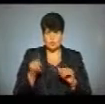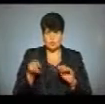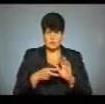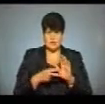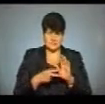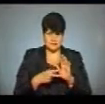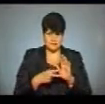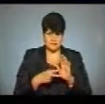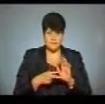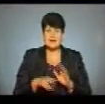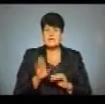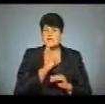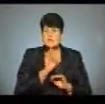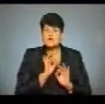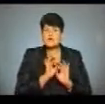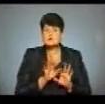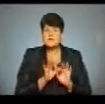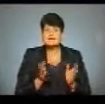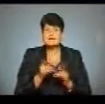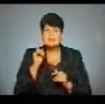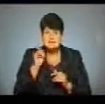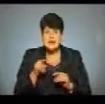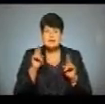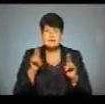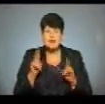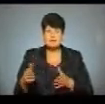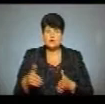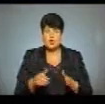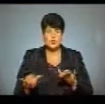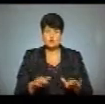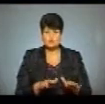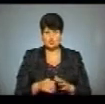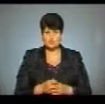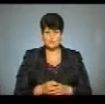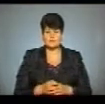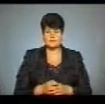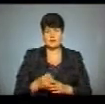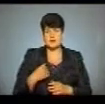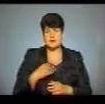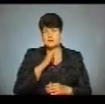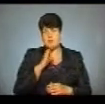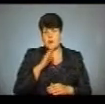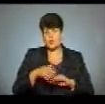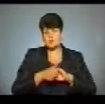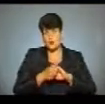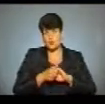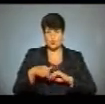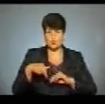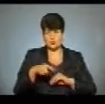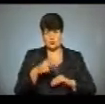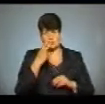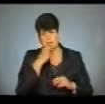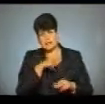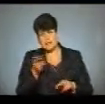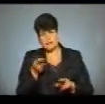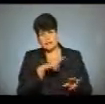Чеканова. Дівчинка розповіла, які знає правила дорожнього руху. Я з вами за руку йду і дивлюся, де